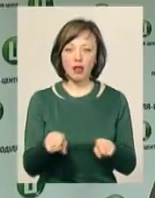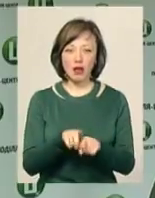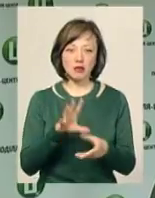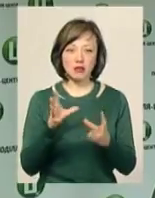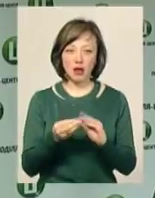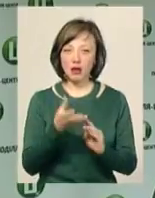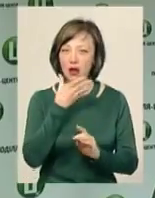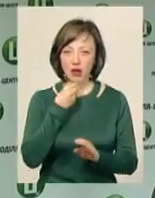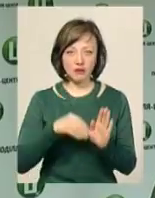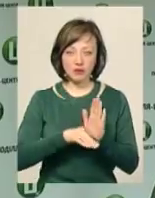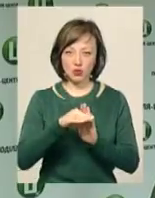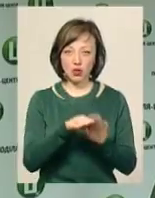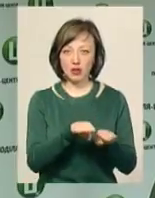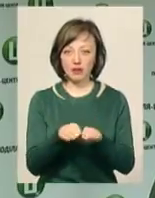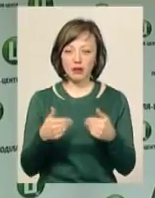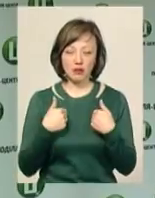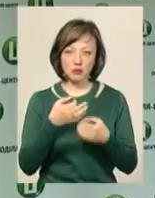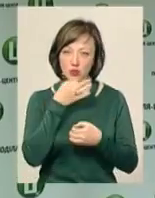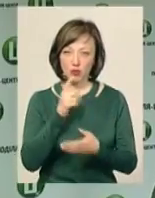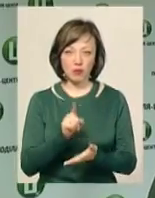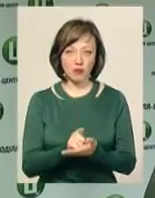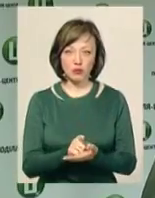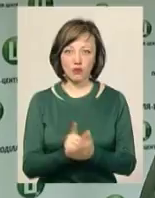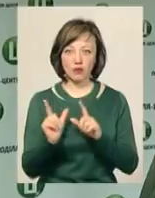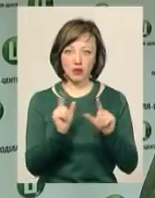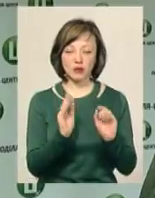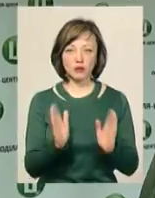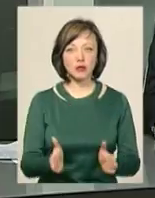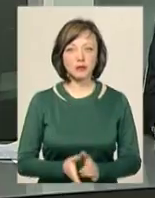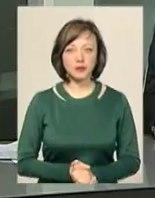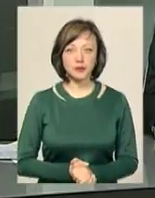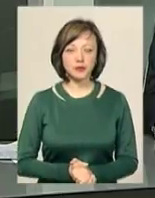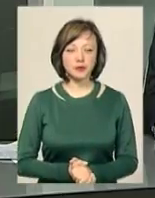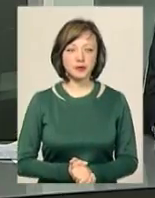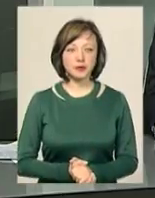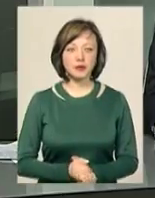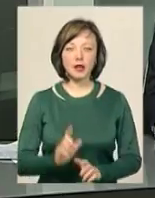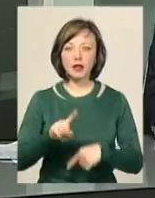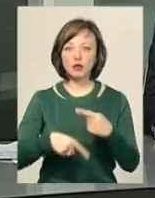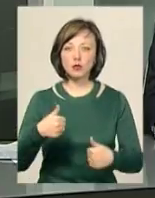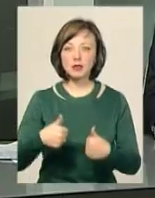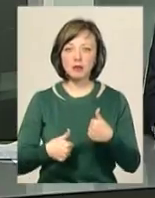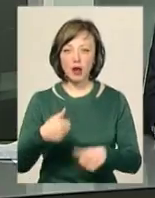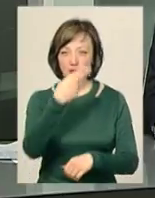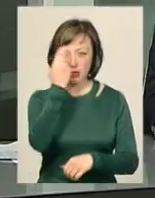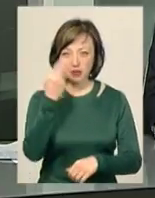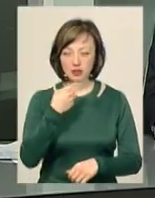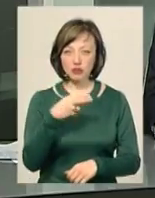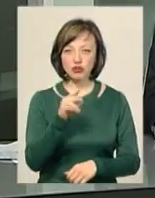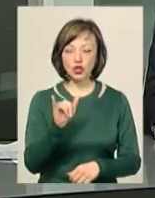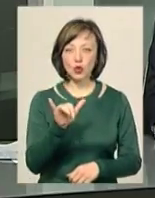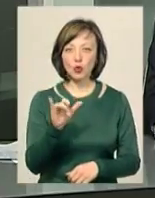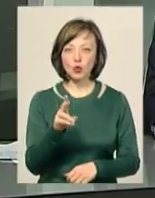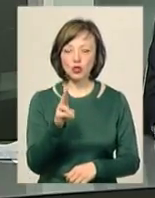загальному, у них гарний високий рівень, і нам сподобалося, ми обов'язково будемо туди їхати. Наступні змагання з бразильського джиу-джитсу